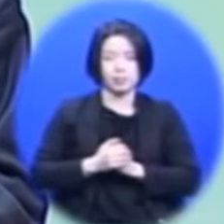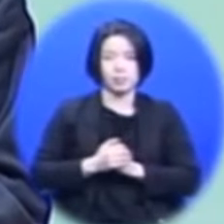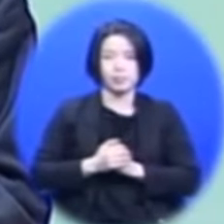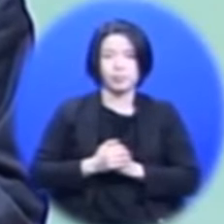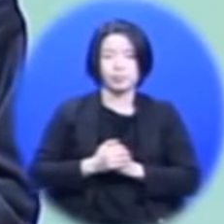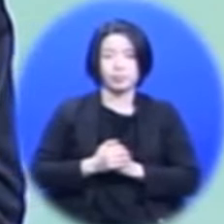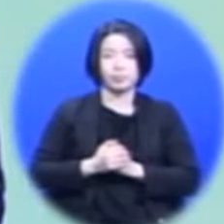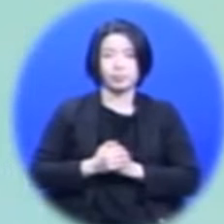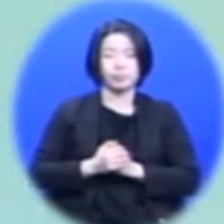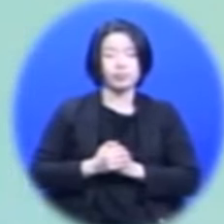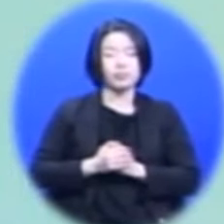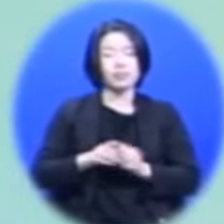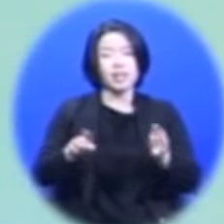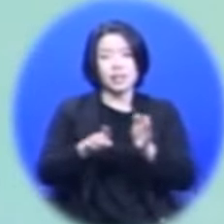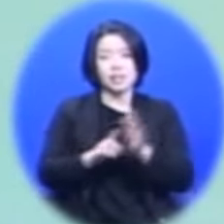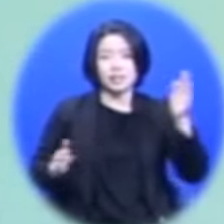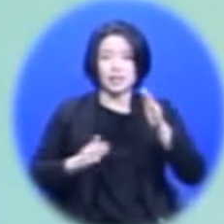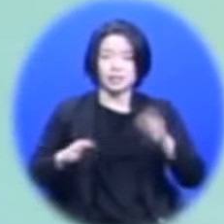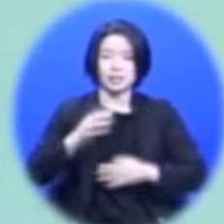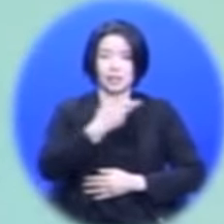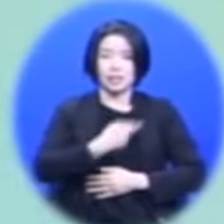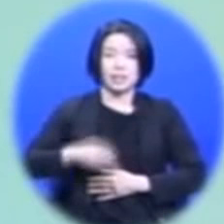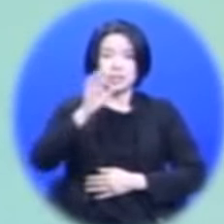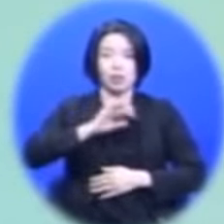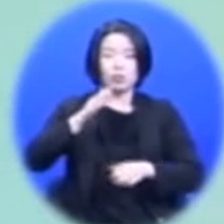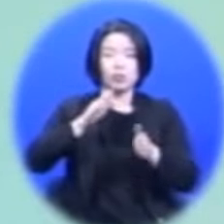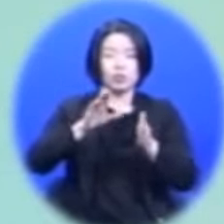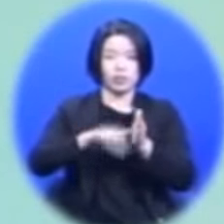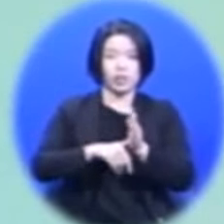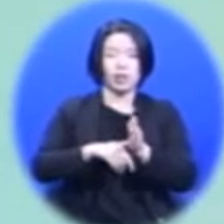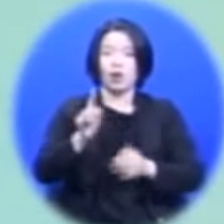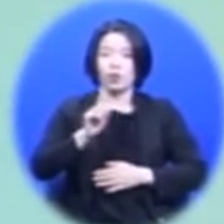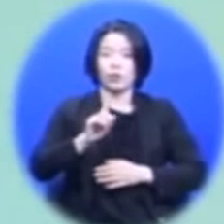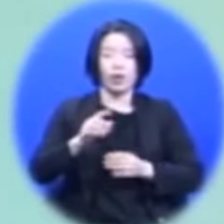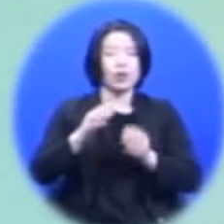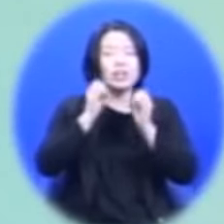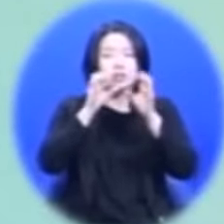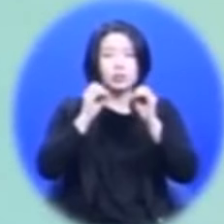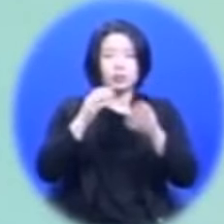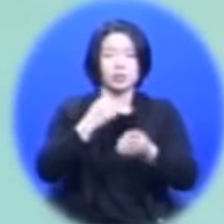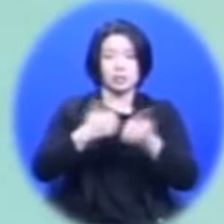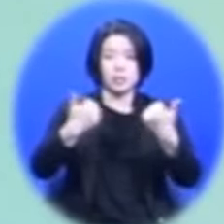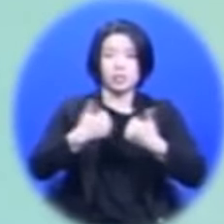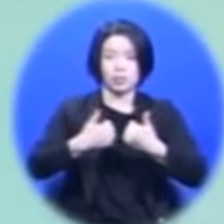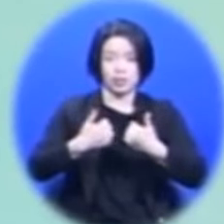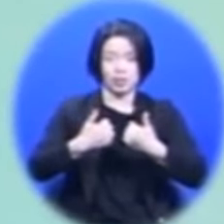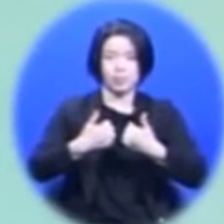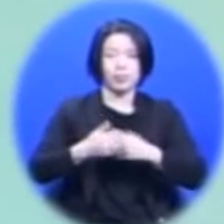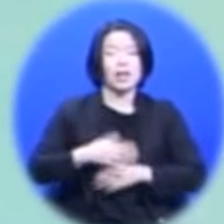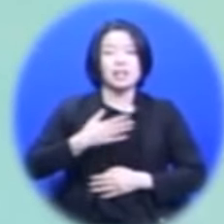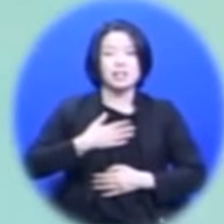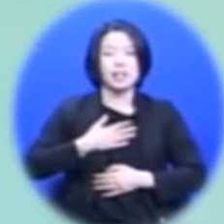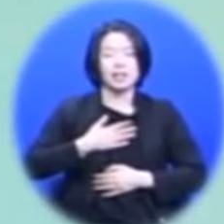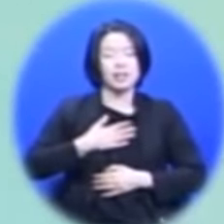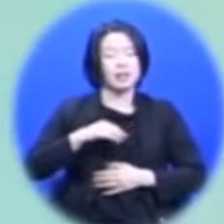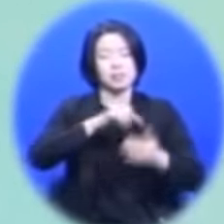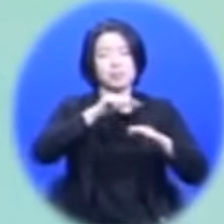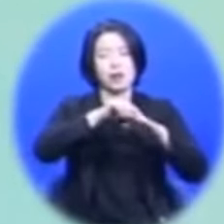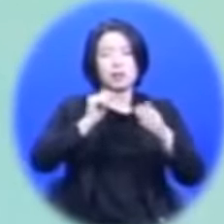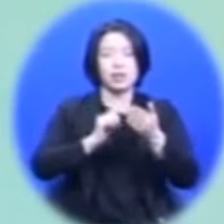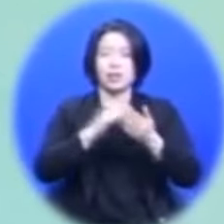못하십니다. 신학생 제자훈련 때 어느 전도사님께서 상담을 하는데, 목사님, 저는 제 마음에 음란함이 너무